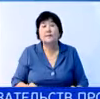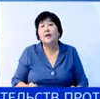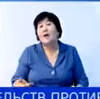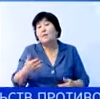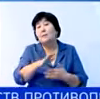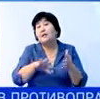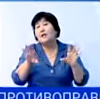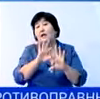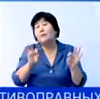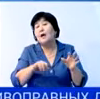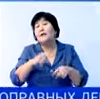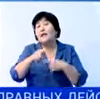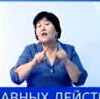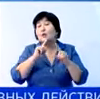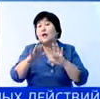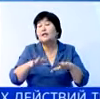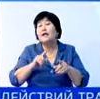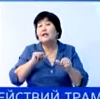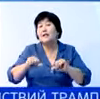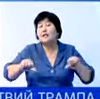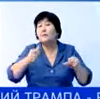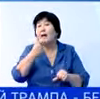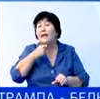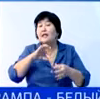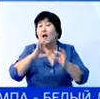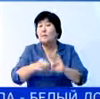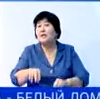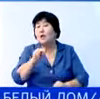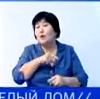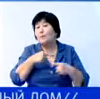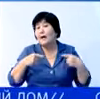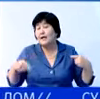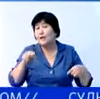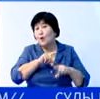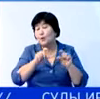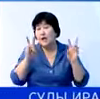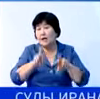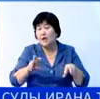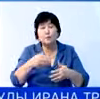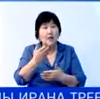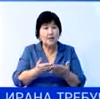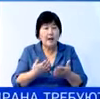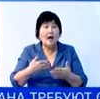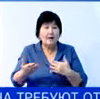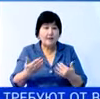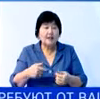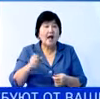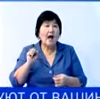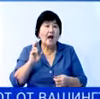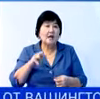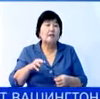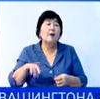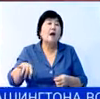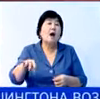Мы продолжаем выпуск. На очередном заседании Совета по этике проанализирована работа ряда учреждений, рассмотрены материалы в отношении Акима Аула